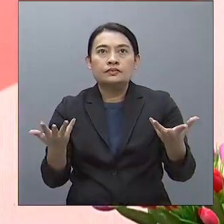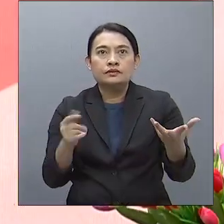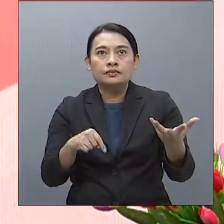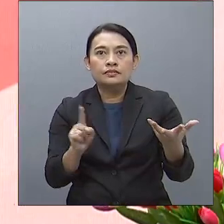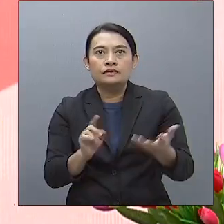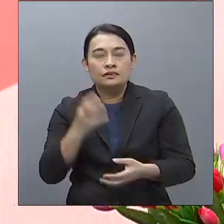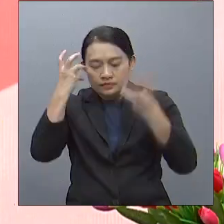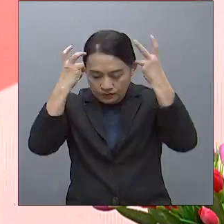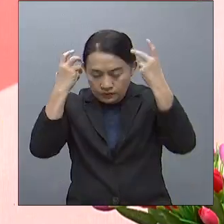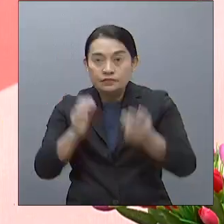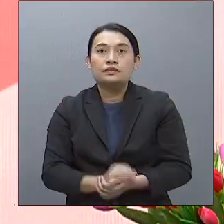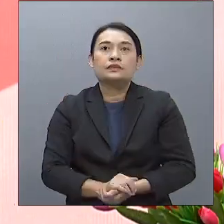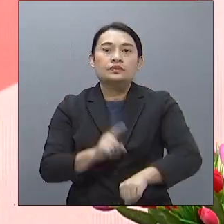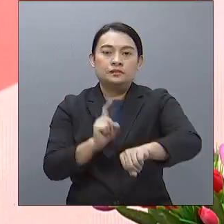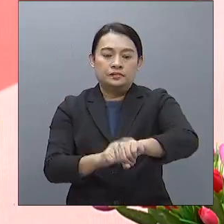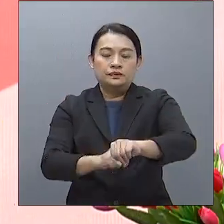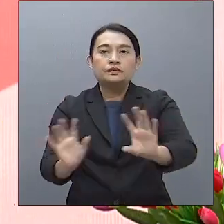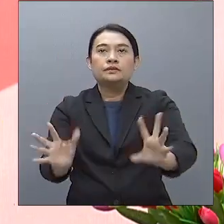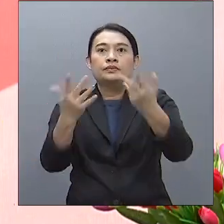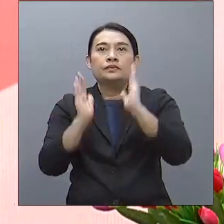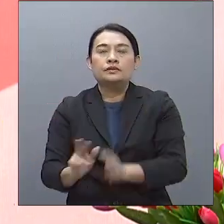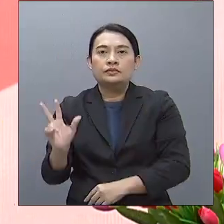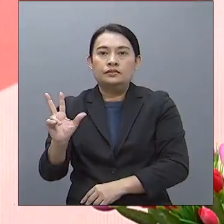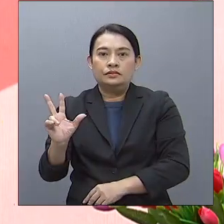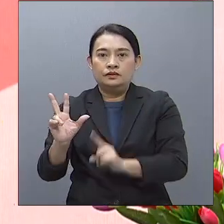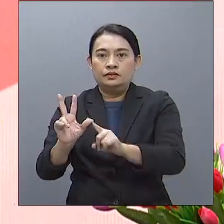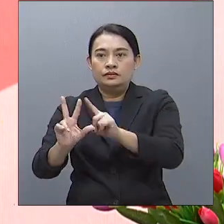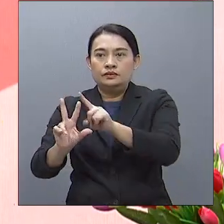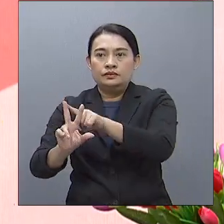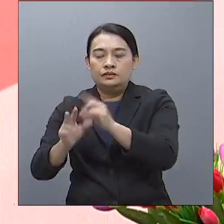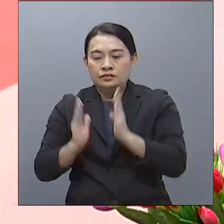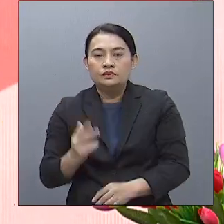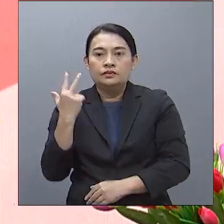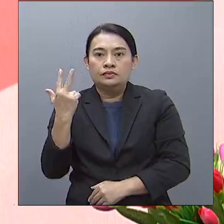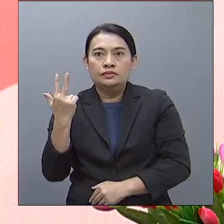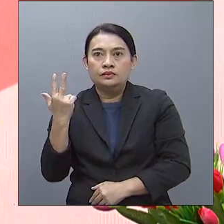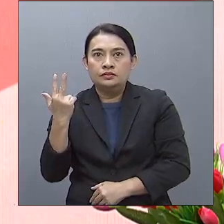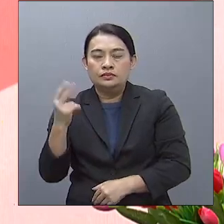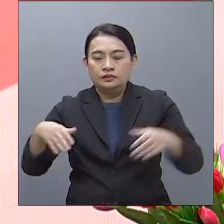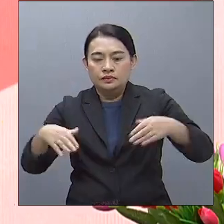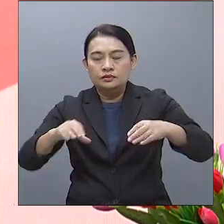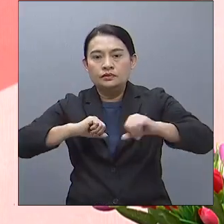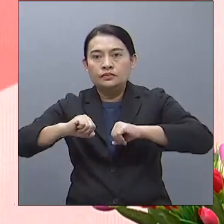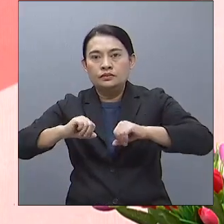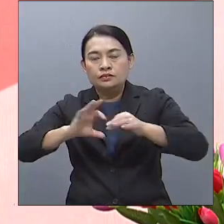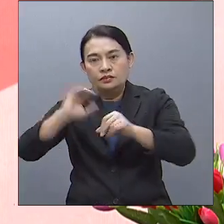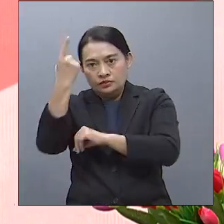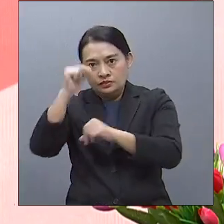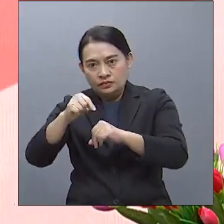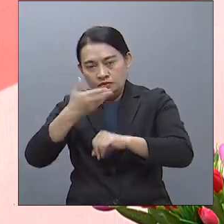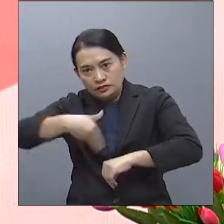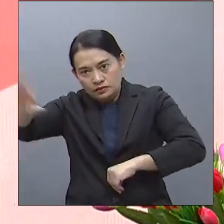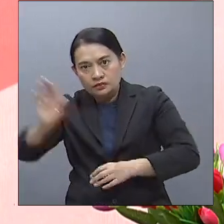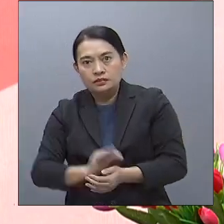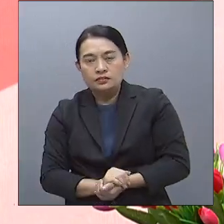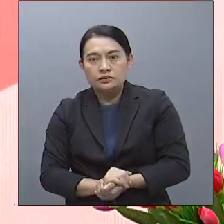ชมเครียดนะครับวันนี้หมดเวลาของเราทั้ง3คนครับคุณผู้ชมครับเรา3คนแล้วก็ทีมงานวันใหม่วาไรตี้ไทยพีบีเอสลากันไปก่อนครับพรุ่งนี้กล